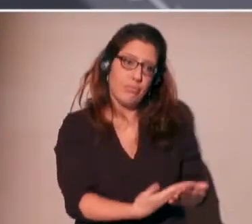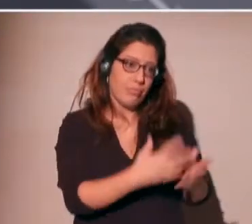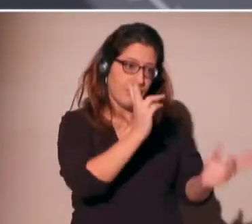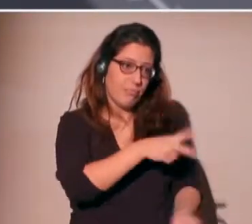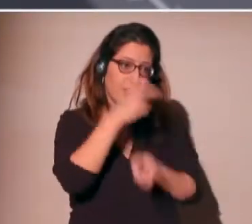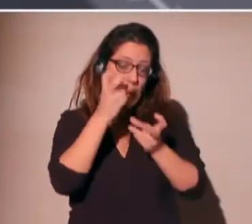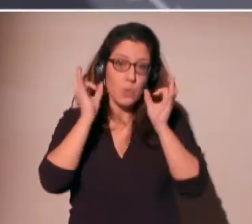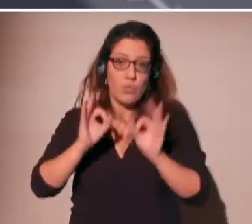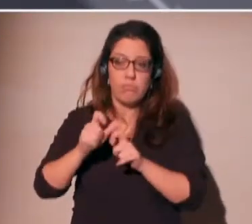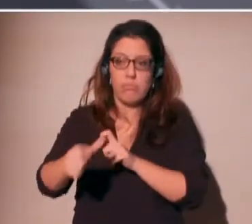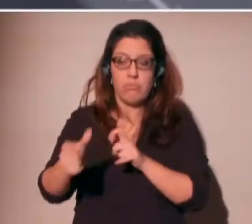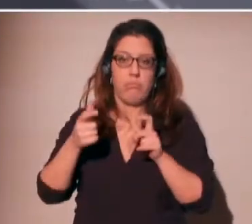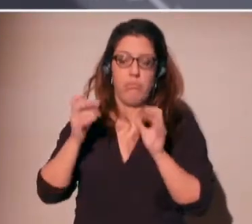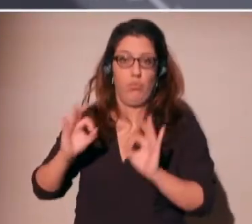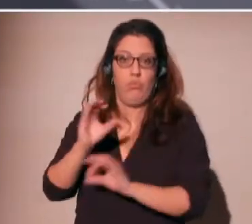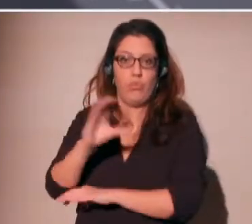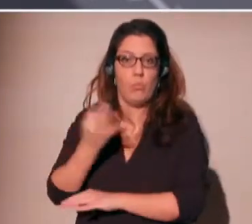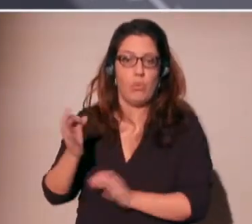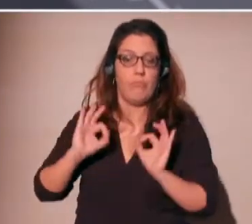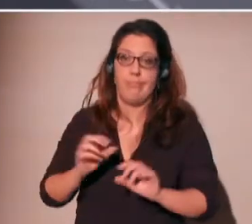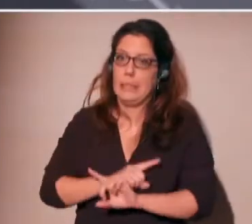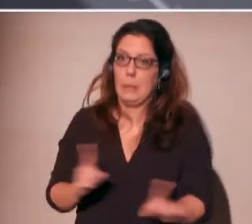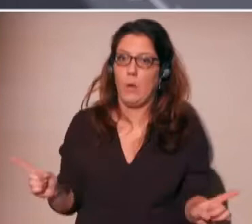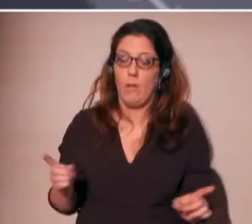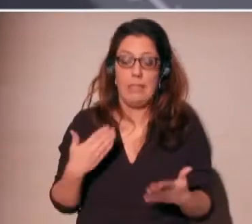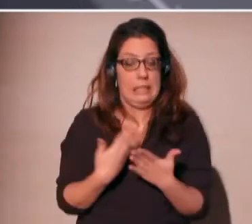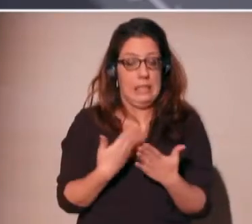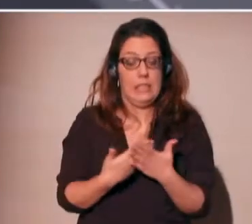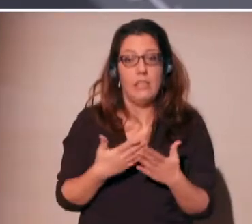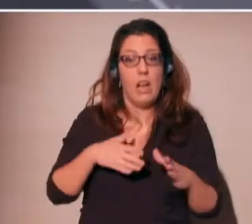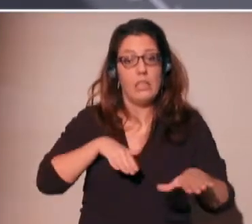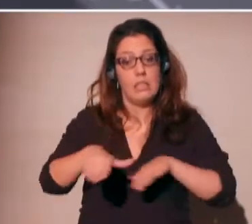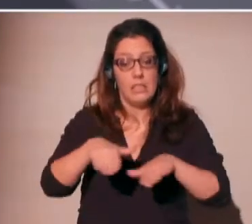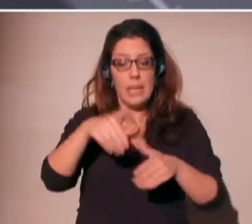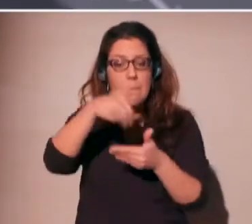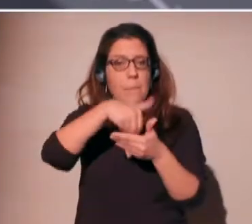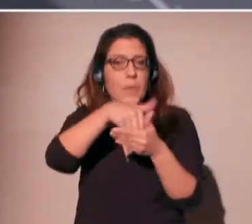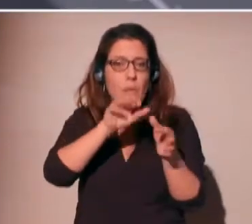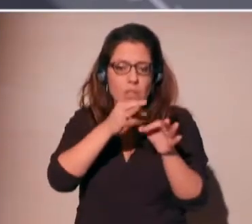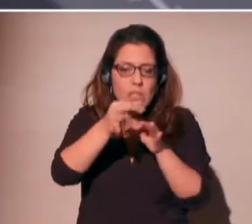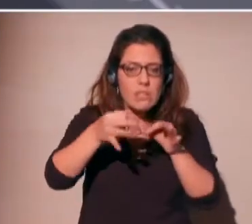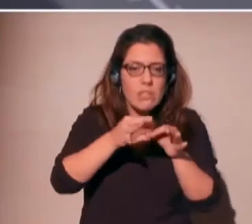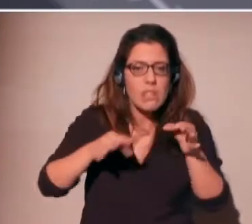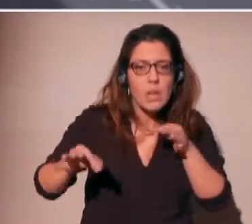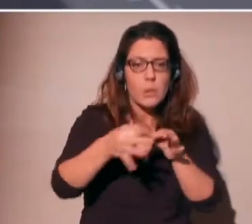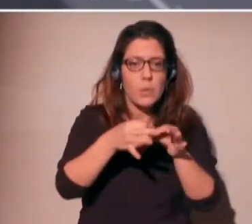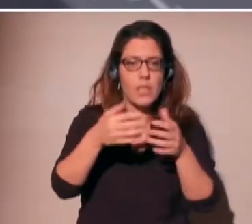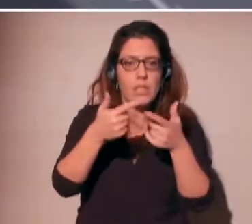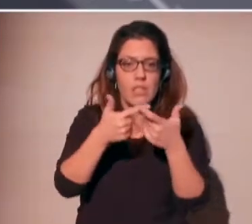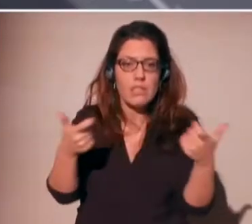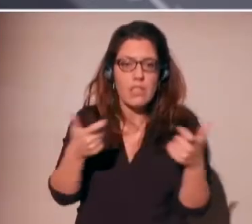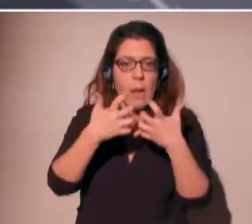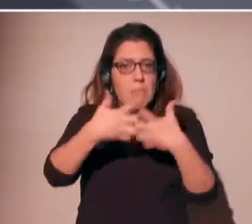on assiste là peut-être aux limites de ce que l'on peut faire avec ces systèmes basés sur des circuits, ces systèmes de circuits. Parfois, il ne